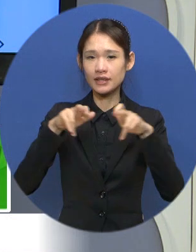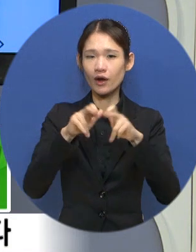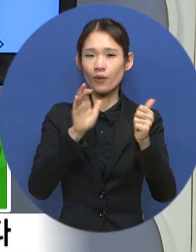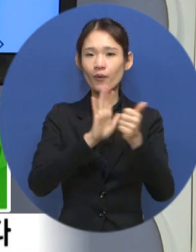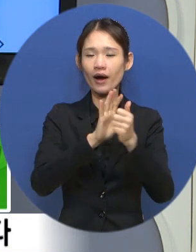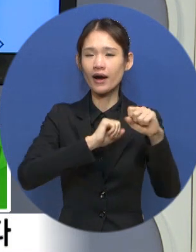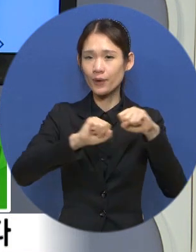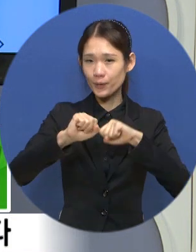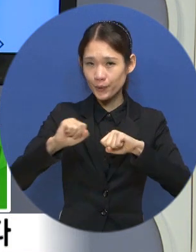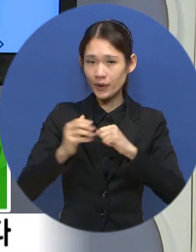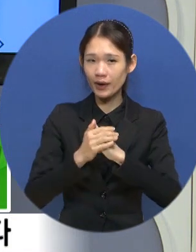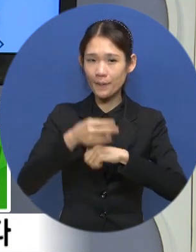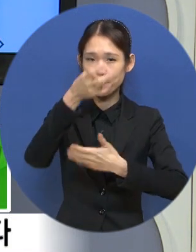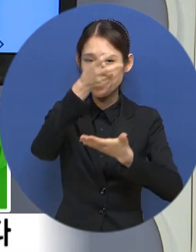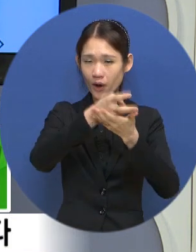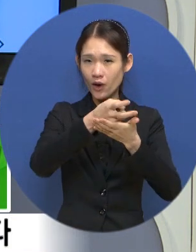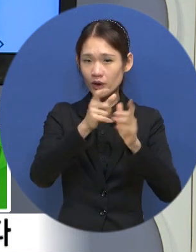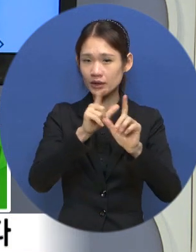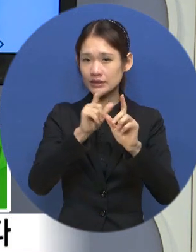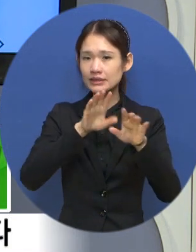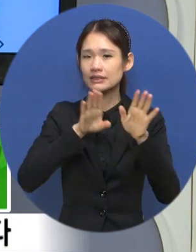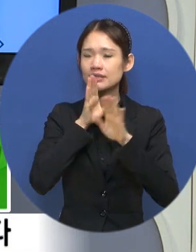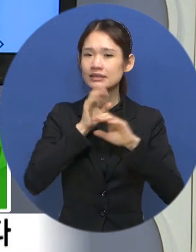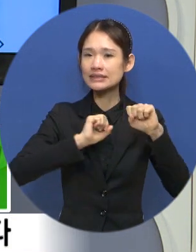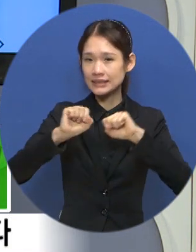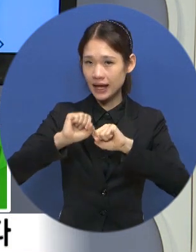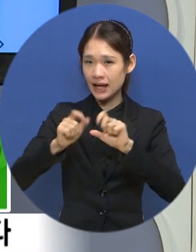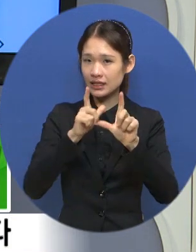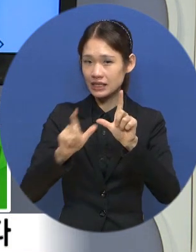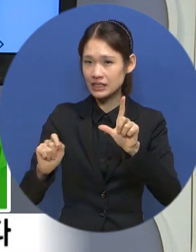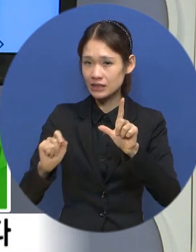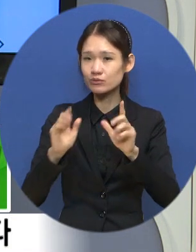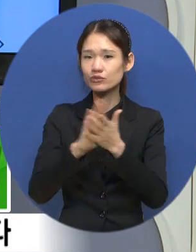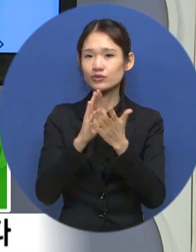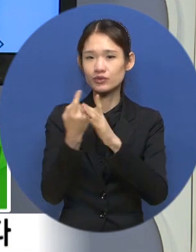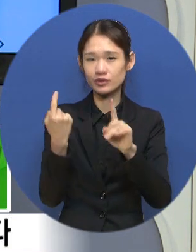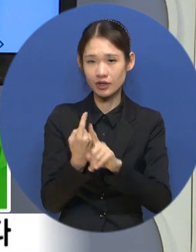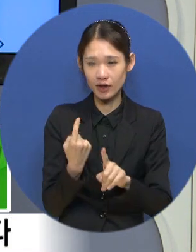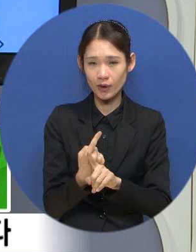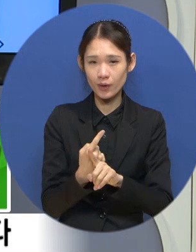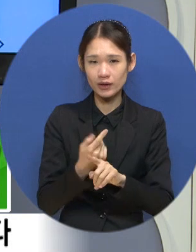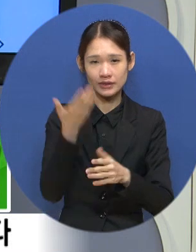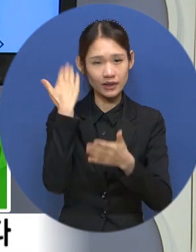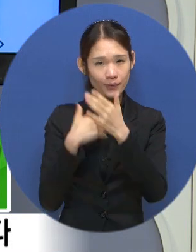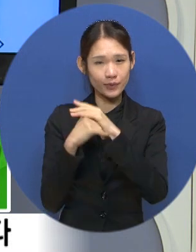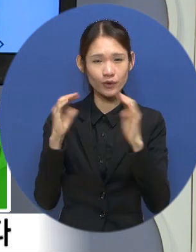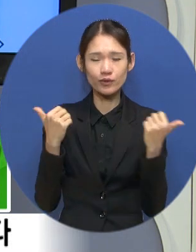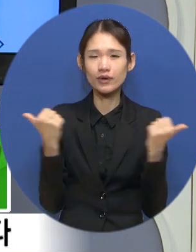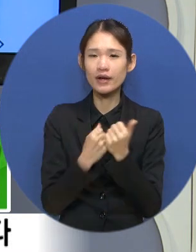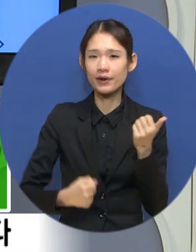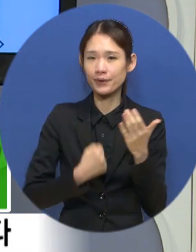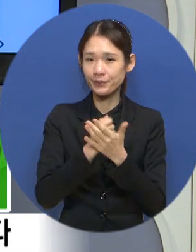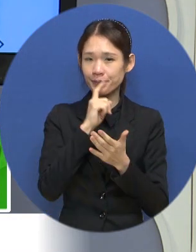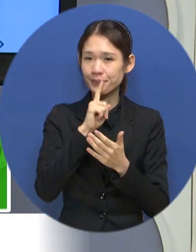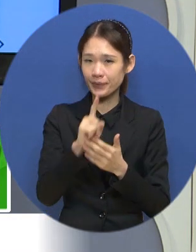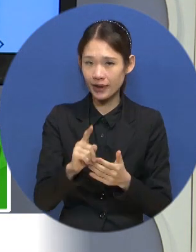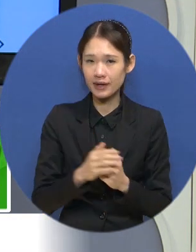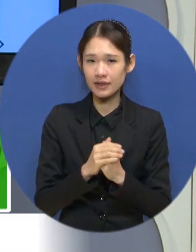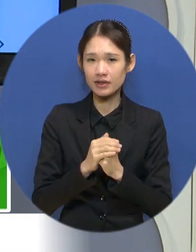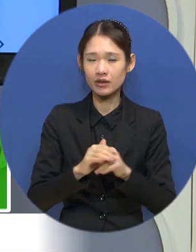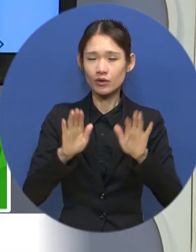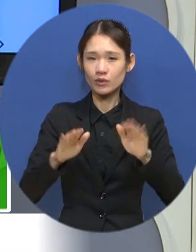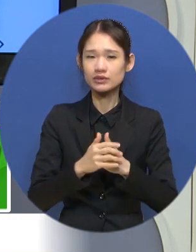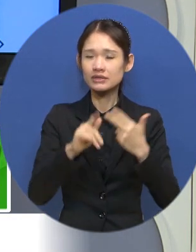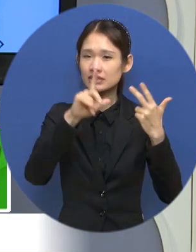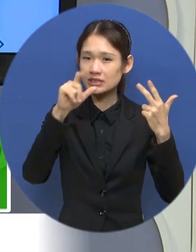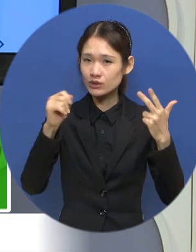법률 시행령 일부 개정안이 지난 12일 국무회의에서 의결됐다 고 밝혔습니다 이는 오는 7월부터